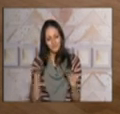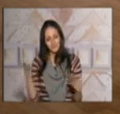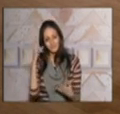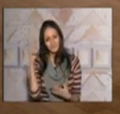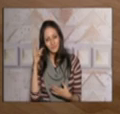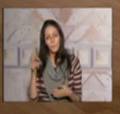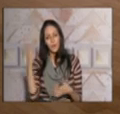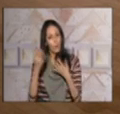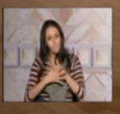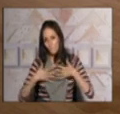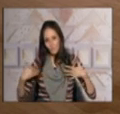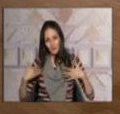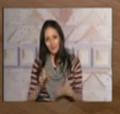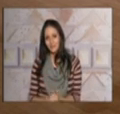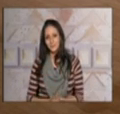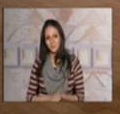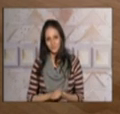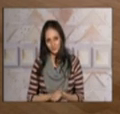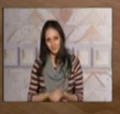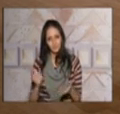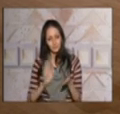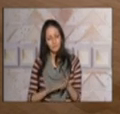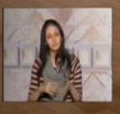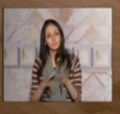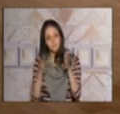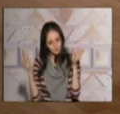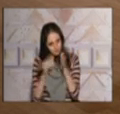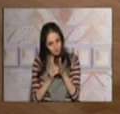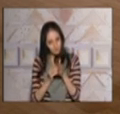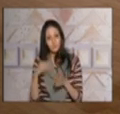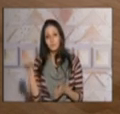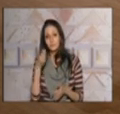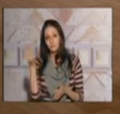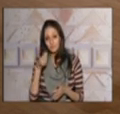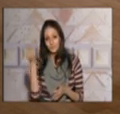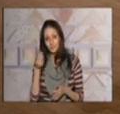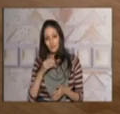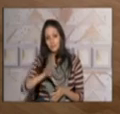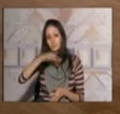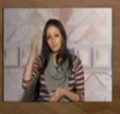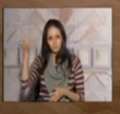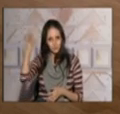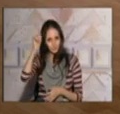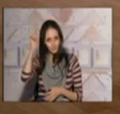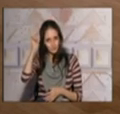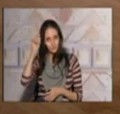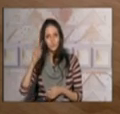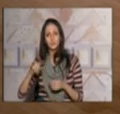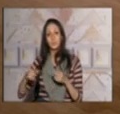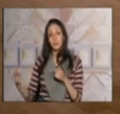وخبر بيفرحنا أن يتم تاني الحقيقة انطلاق رحلات من شرم الشيخ للأقصر بعد توقف